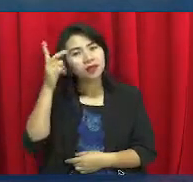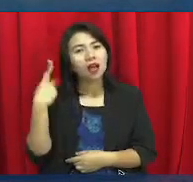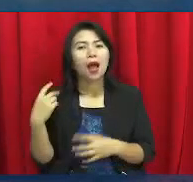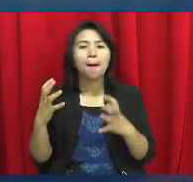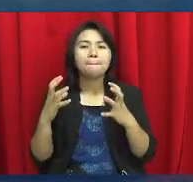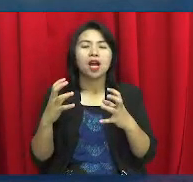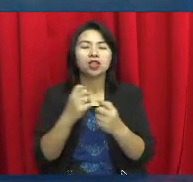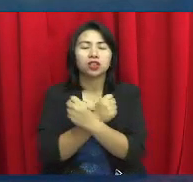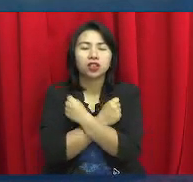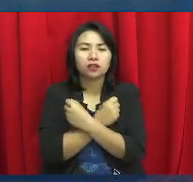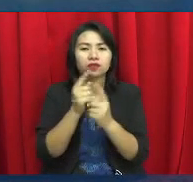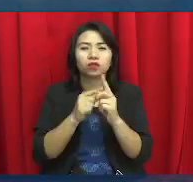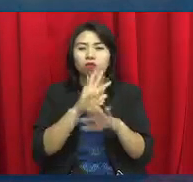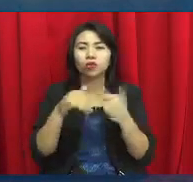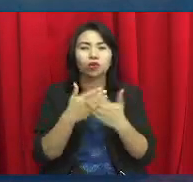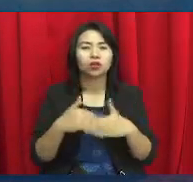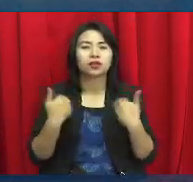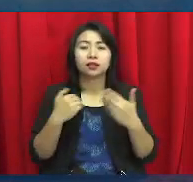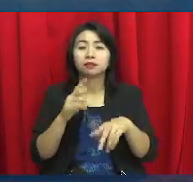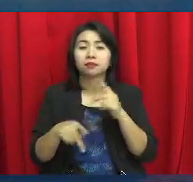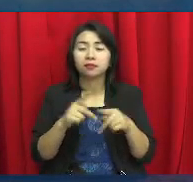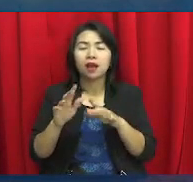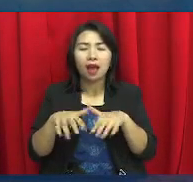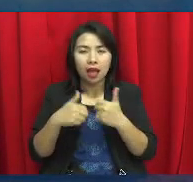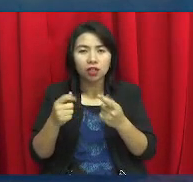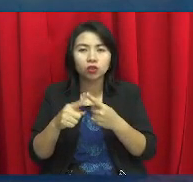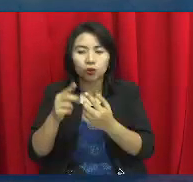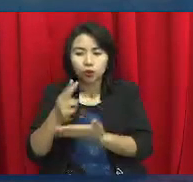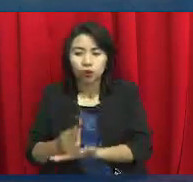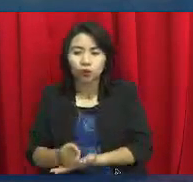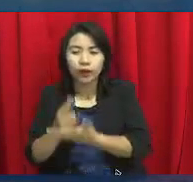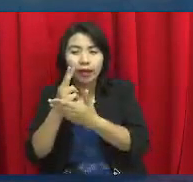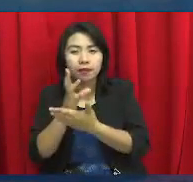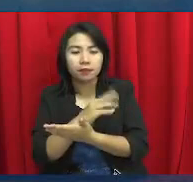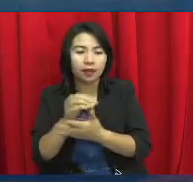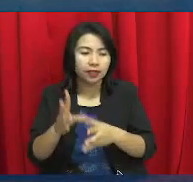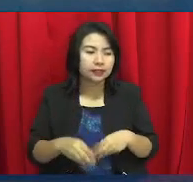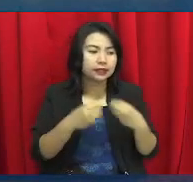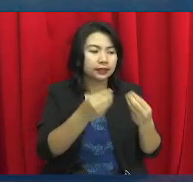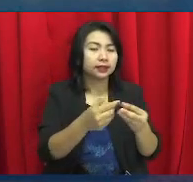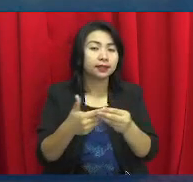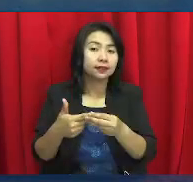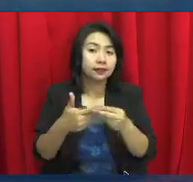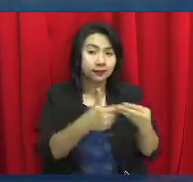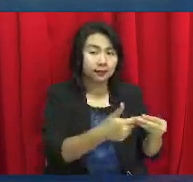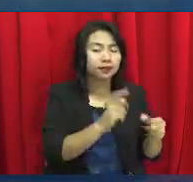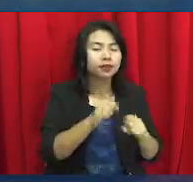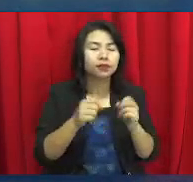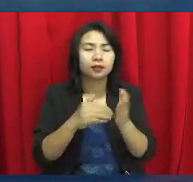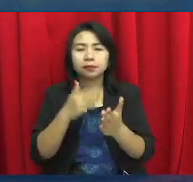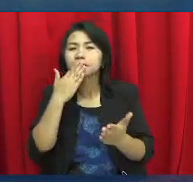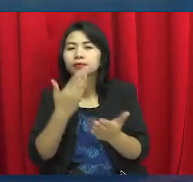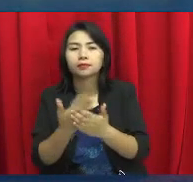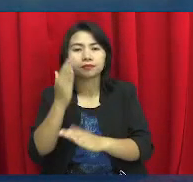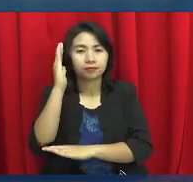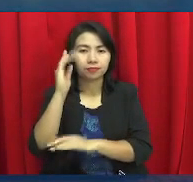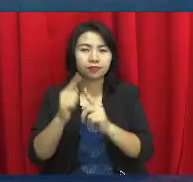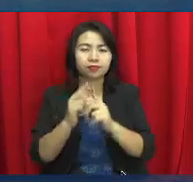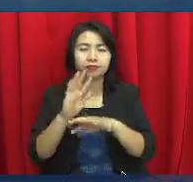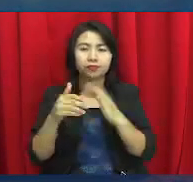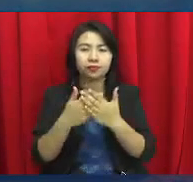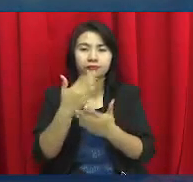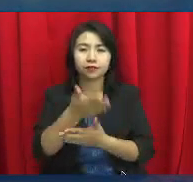paano tulungan at paano i-guide sa buhay nila. So kaya magandang tanghali po sa lahat at sa lahat